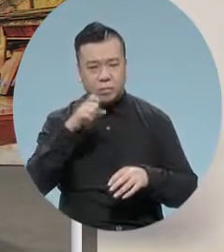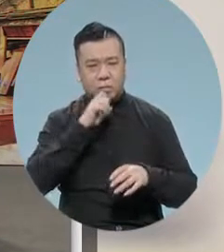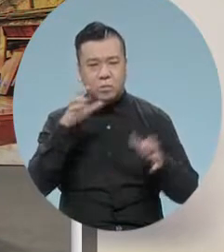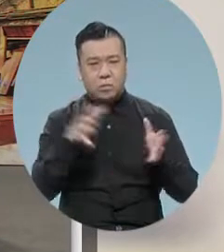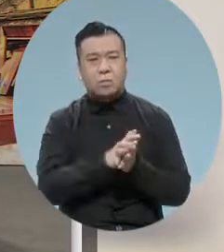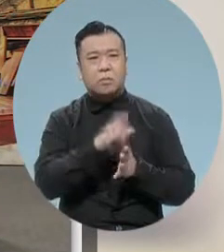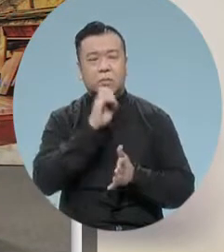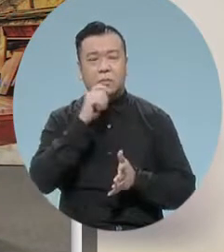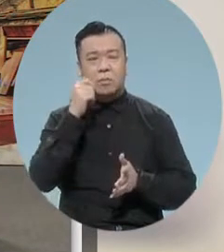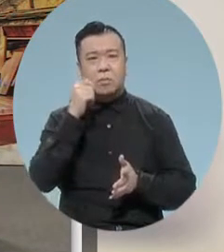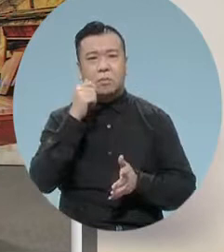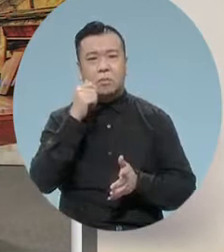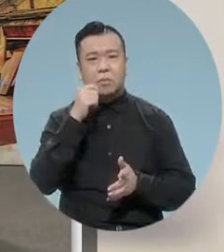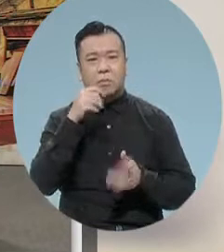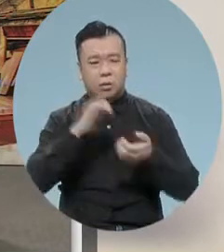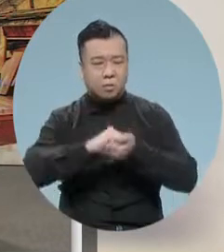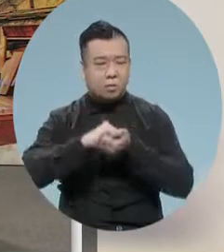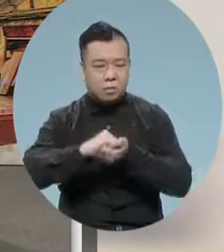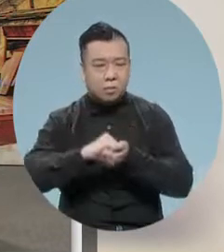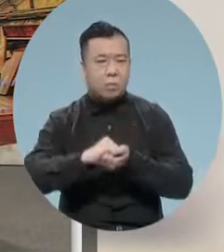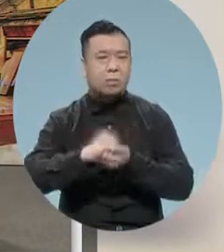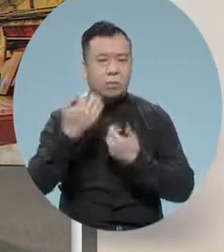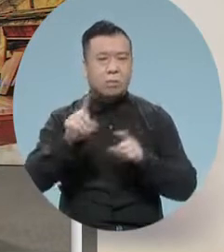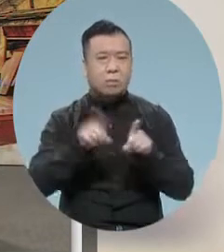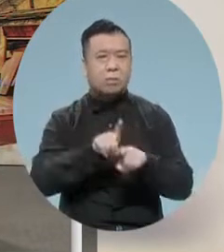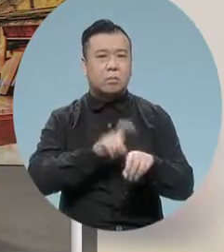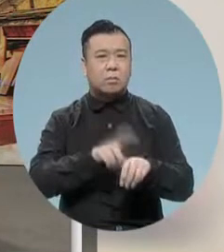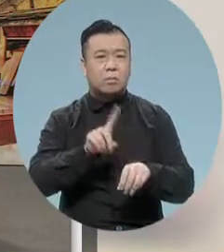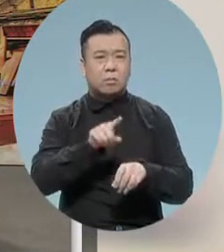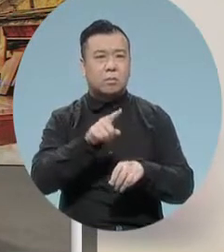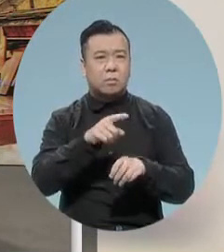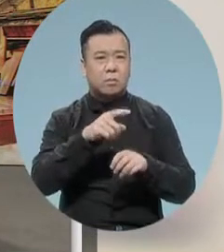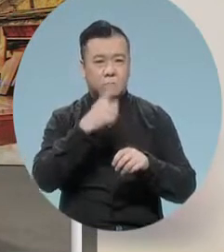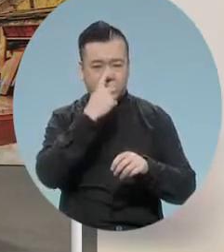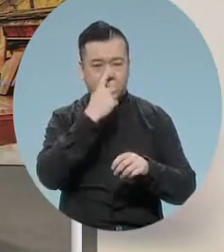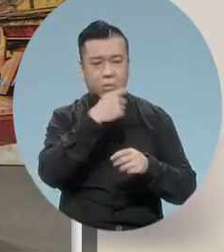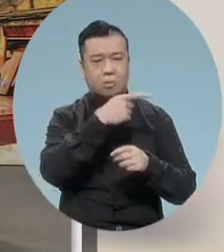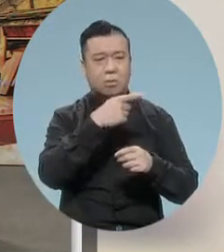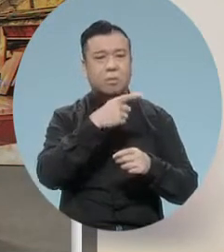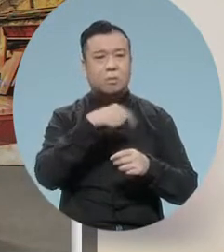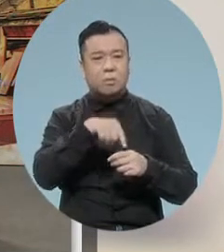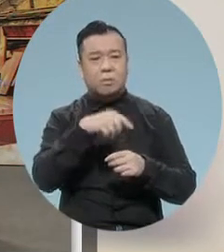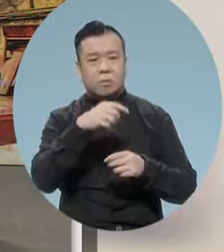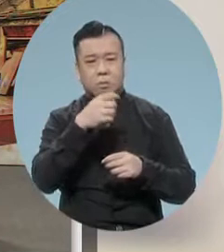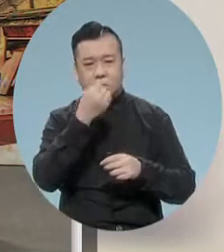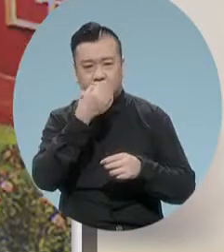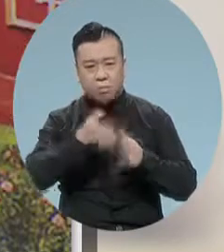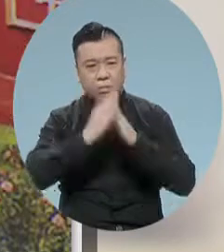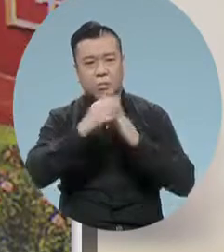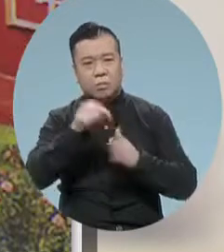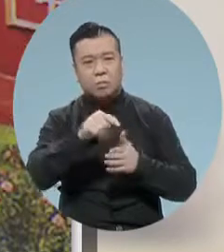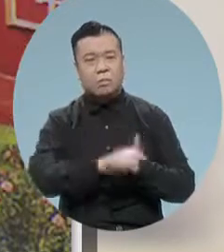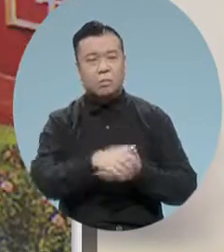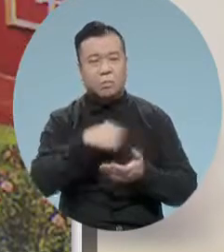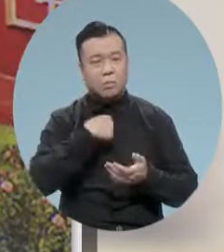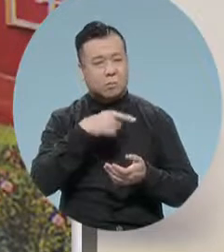咗好卓越嘅情報合作啦。而同時，佢亦都係倫敦新華社 同香港新華社嘅創辦人嚟。係基